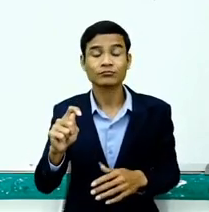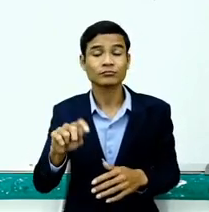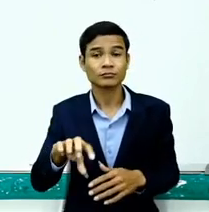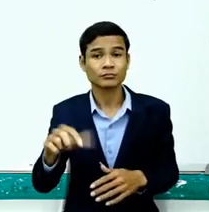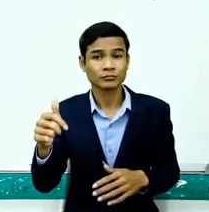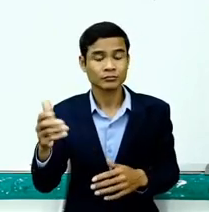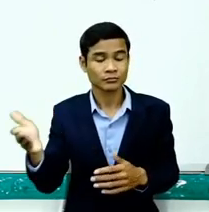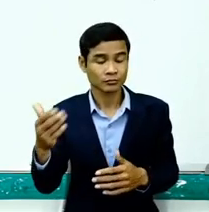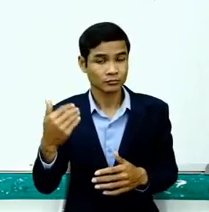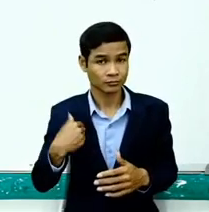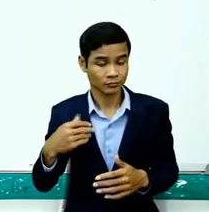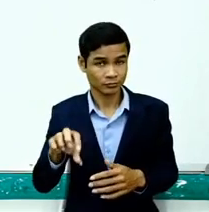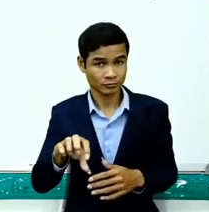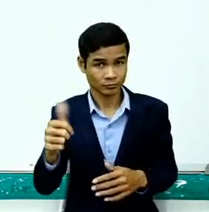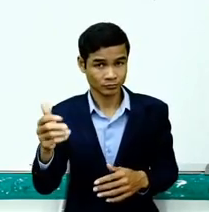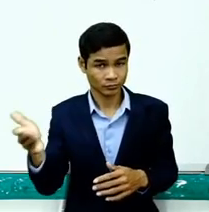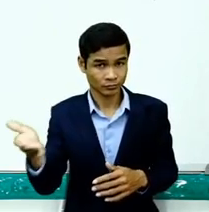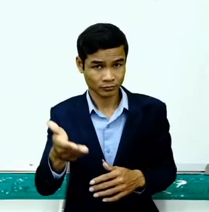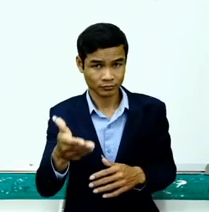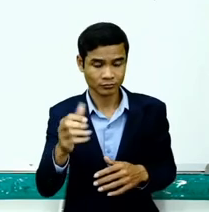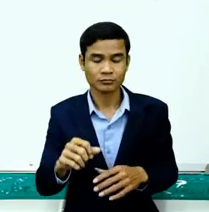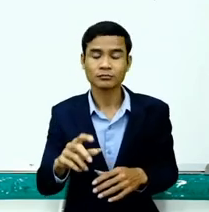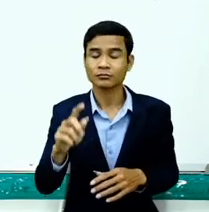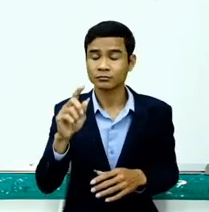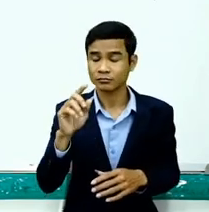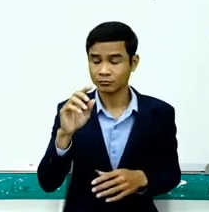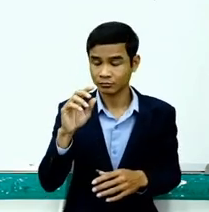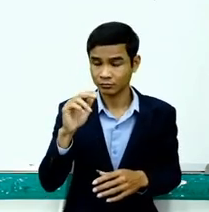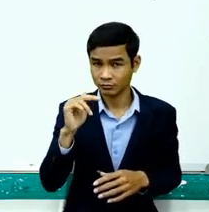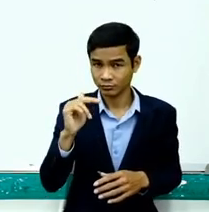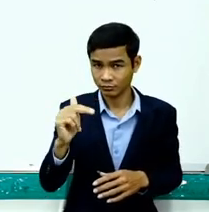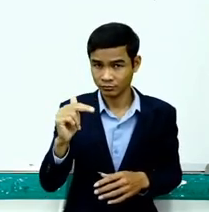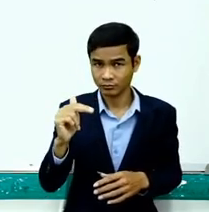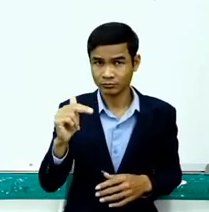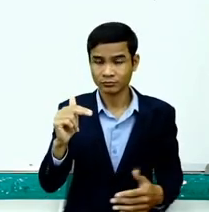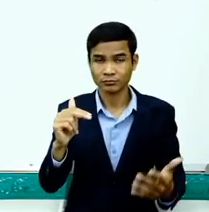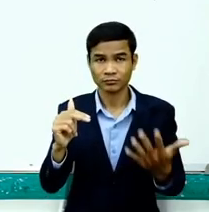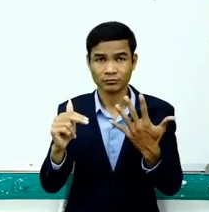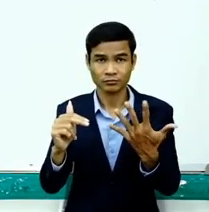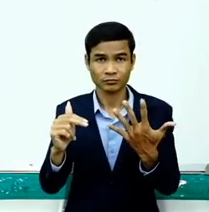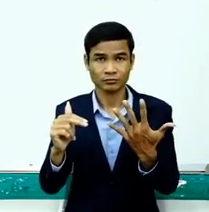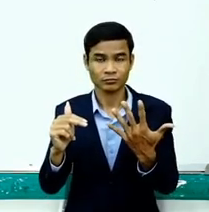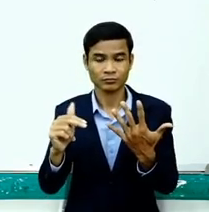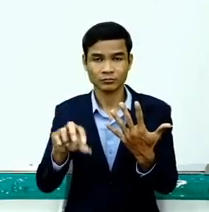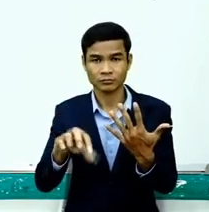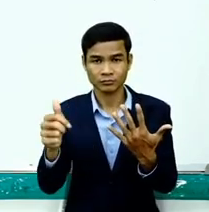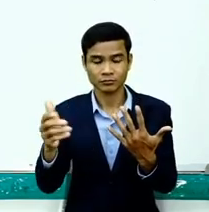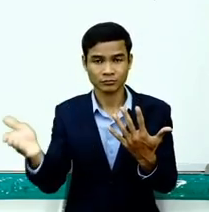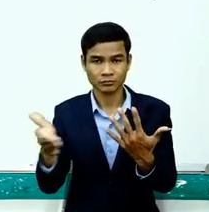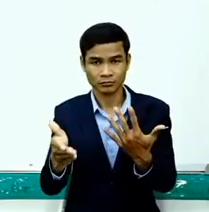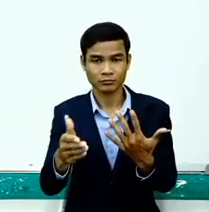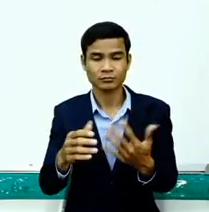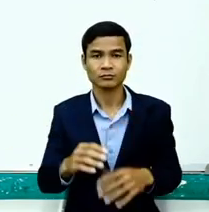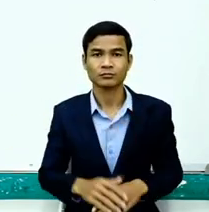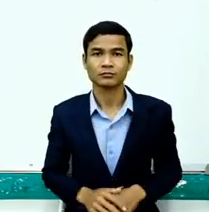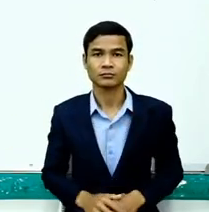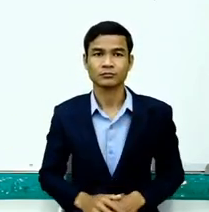tiết con cha cứ miền phát chân chì nè tớ cha miền ai tiết